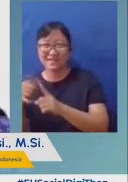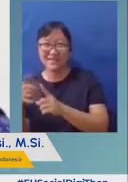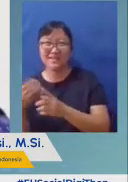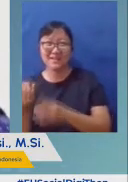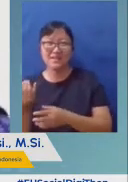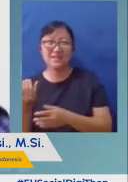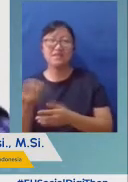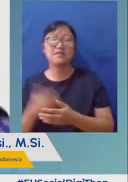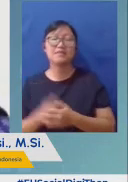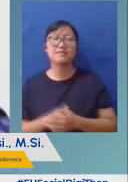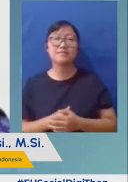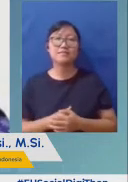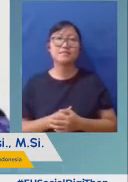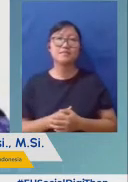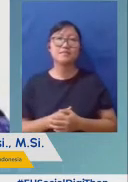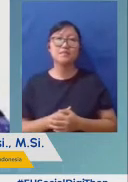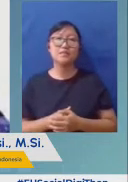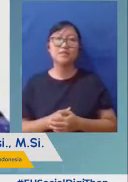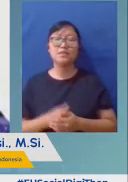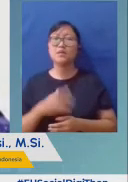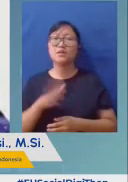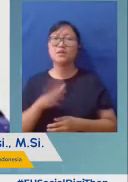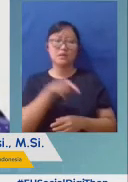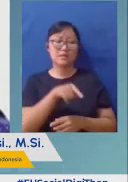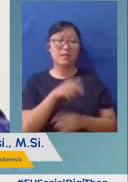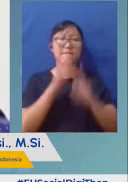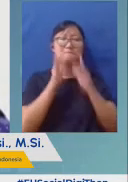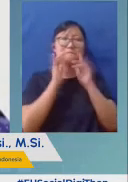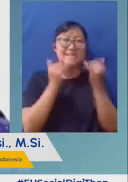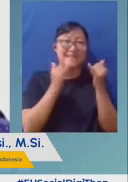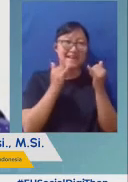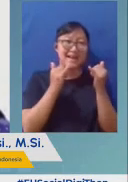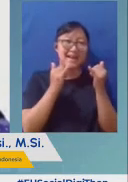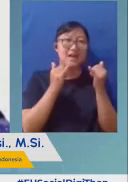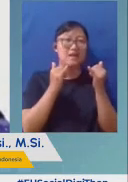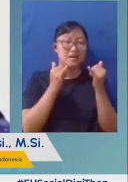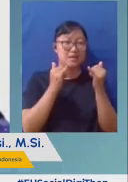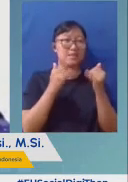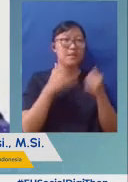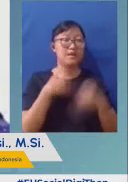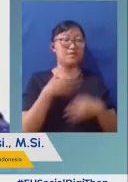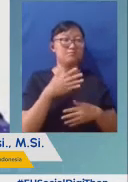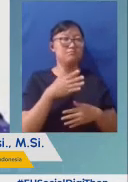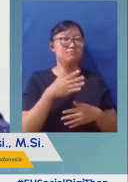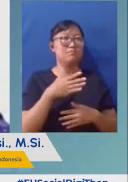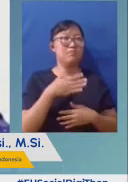sebetulnya ketika kita bercanda, maka baik orang yang melakukan